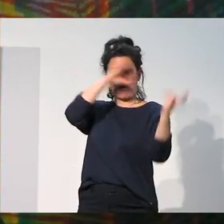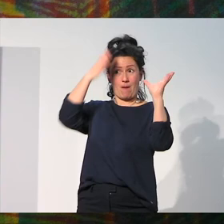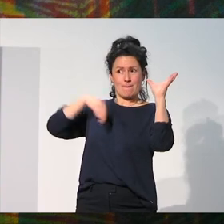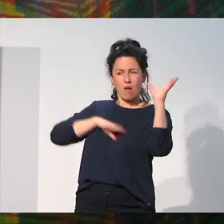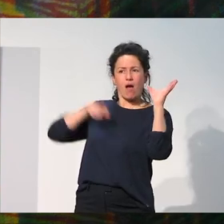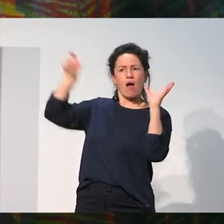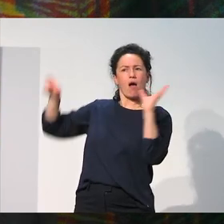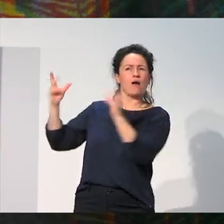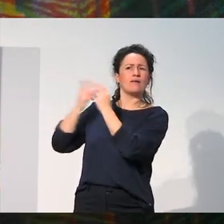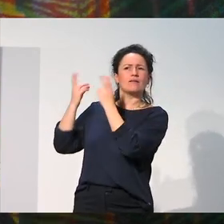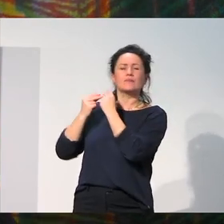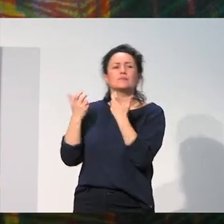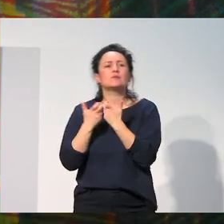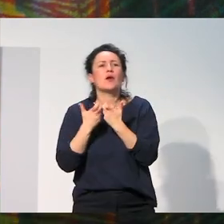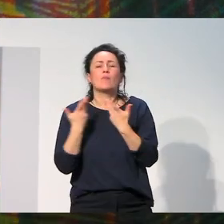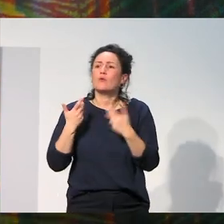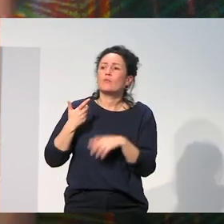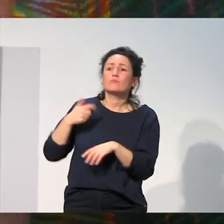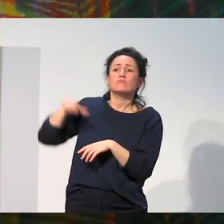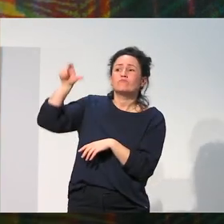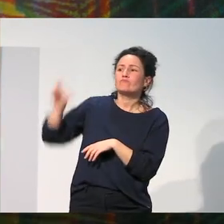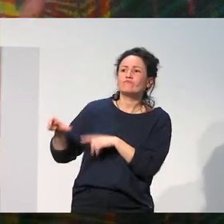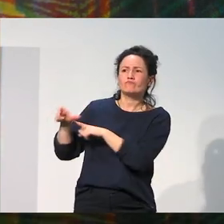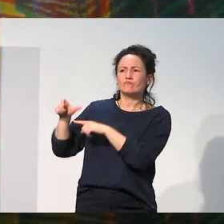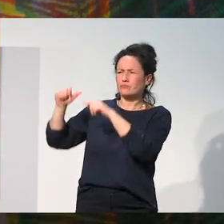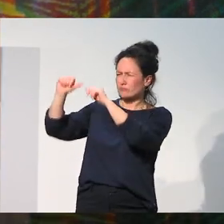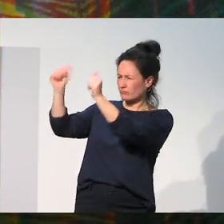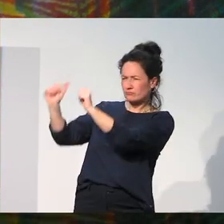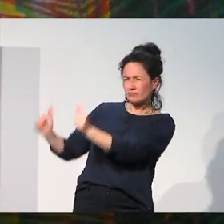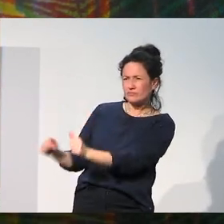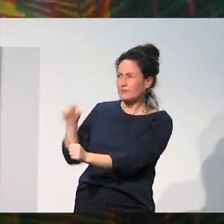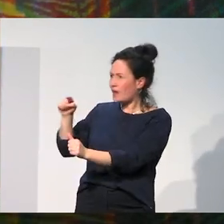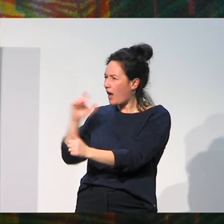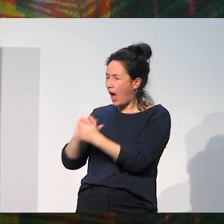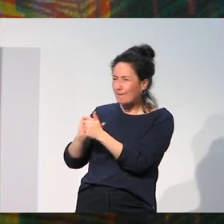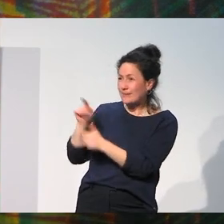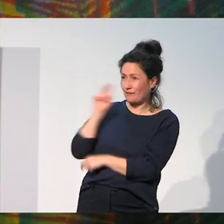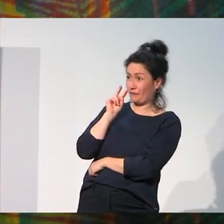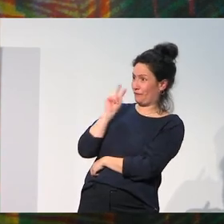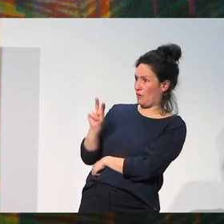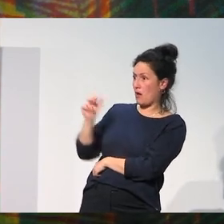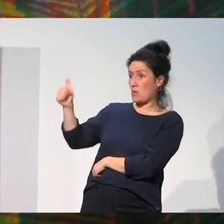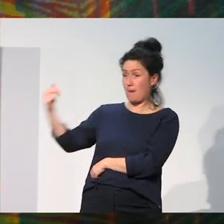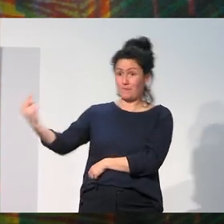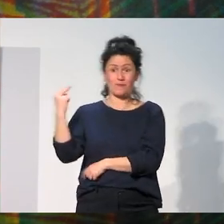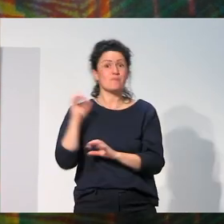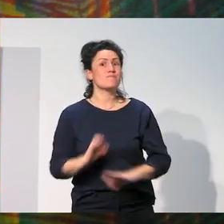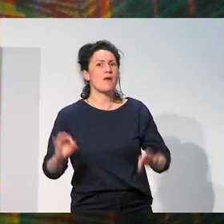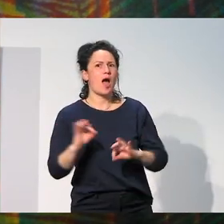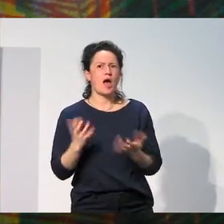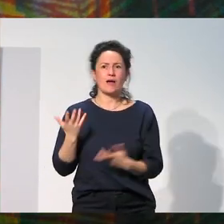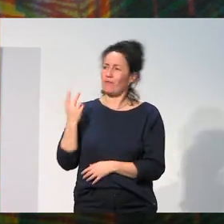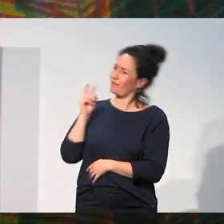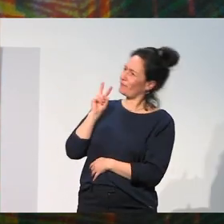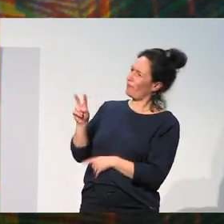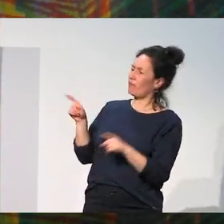vous savez, une silhouette d'ami dans la rue, tout d'un coup, vous le voyez, il ne vous a pas encore repéré, vous le voyez, et vous le voyez comme quelqu'un qui ne le